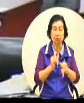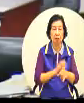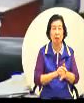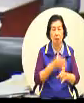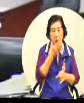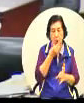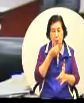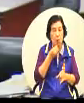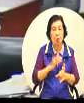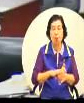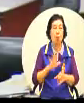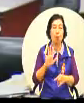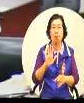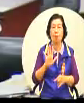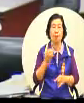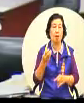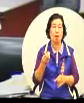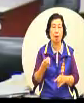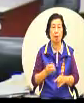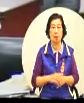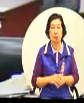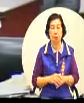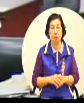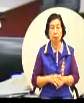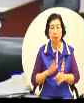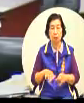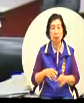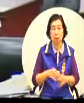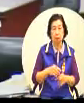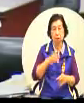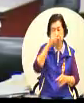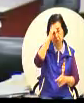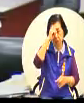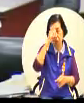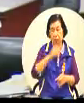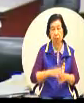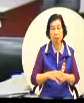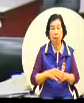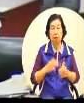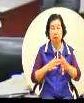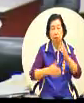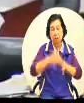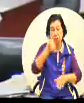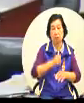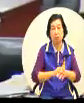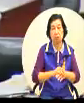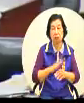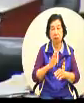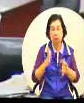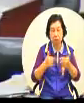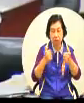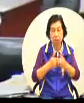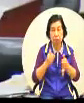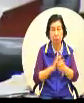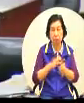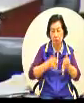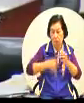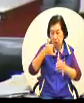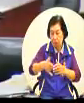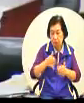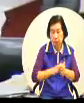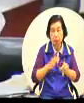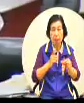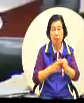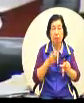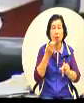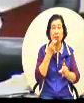所以我要拜托我们的陈局市长有机会要向行政院反映，这样的行政院圆明会的工